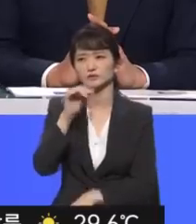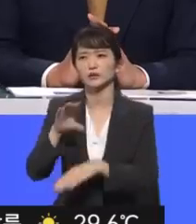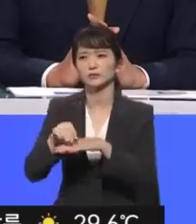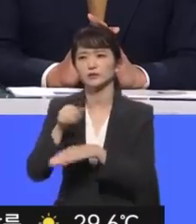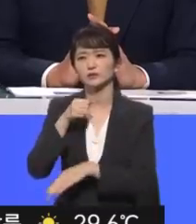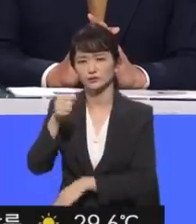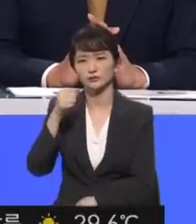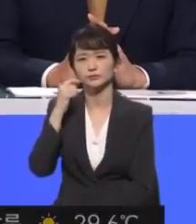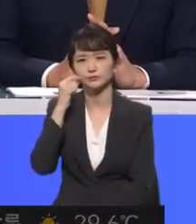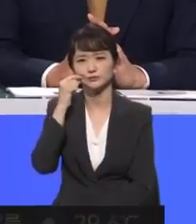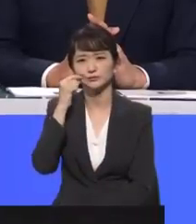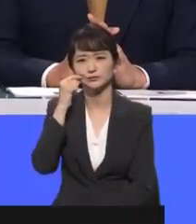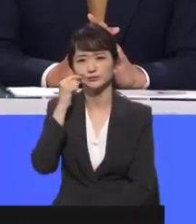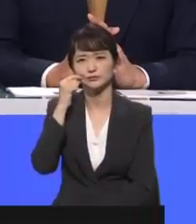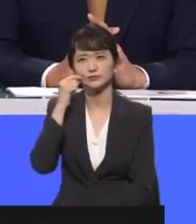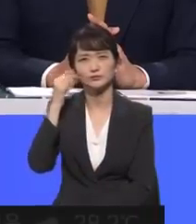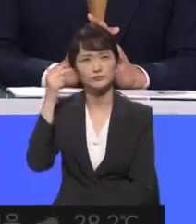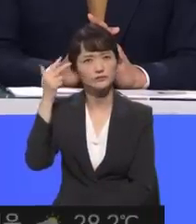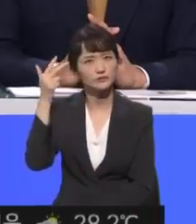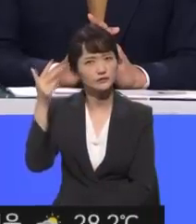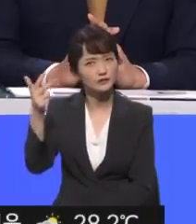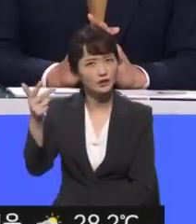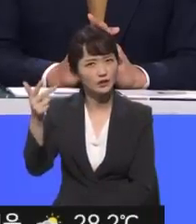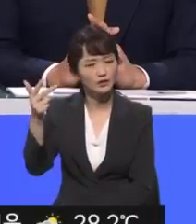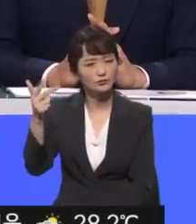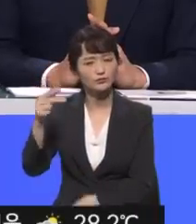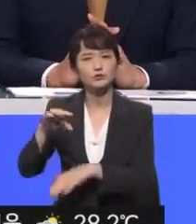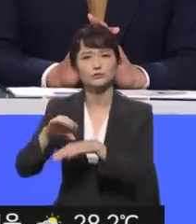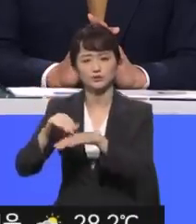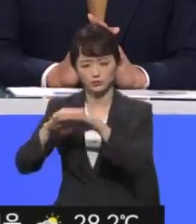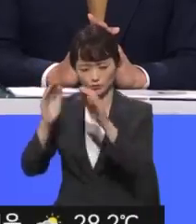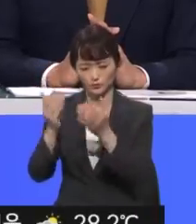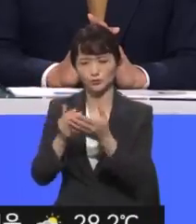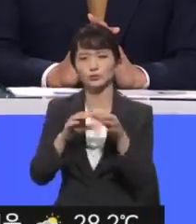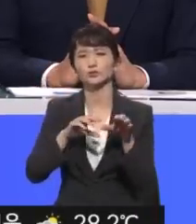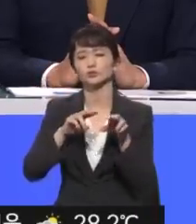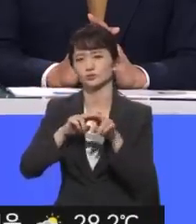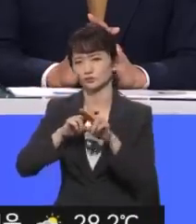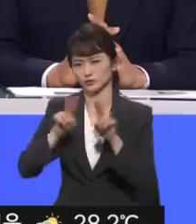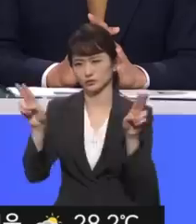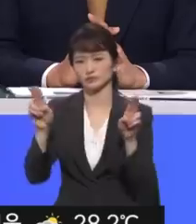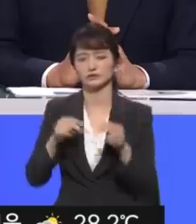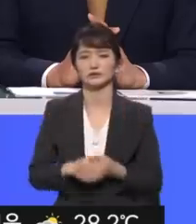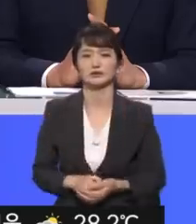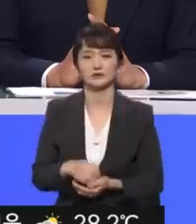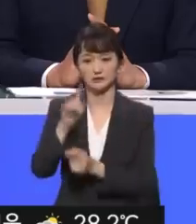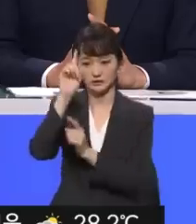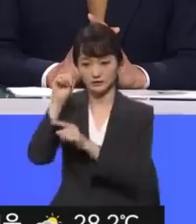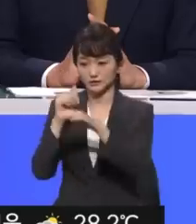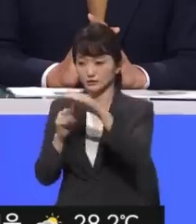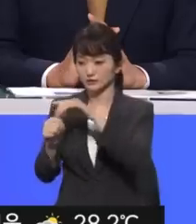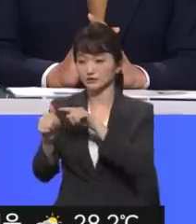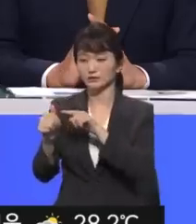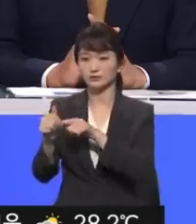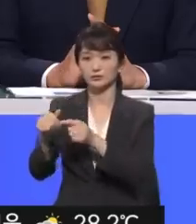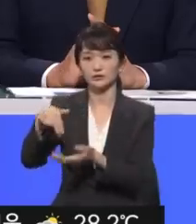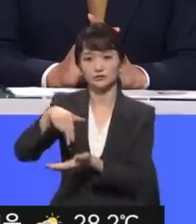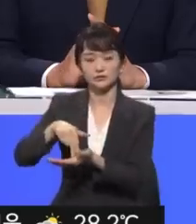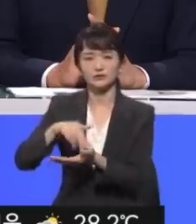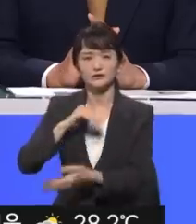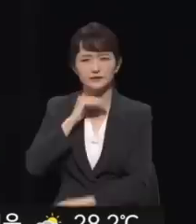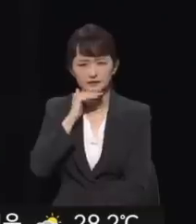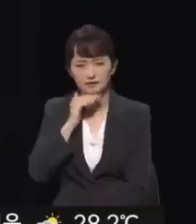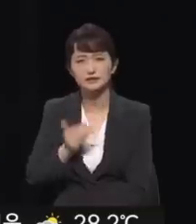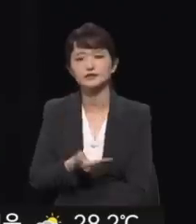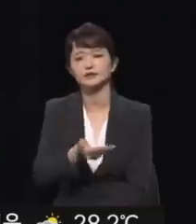못하겠다 다음 주에 있는 것도 뭐 다 취소를 했다고 하더라구요 그래서 어 이준석 대표의 입장을 많이 기다리진 시청자분들께 는 저희